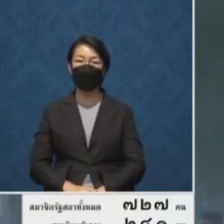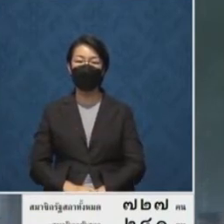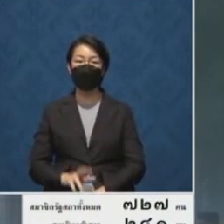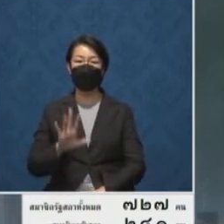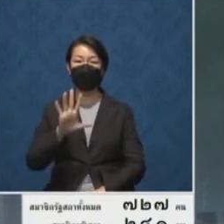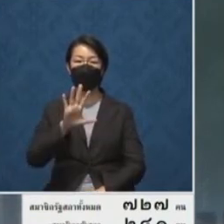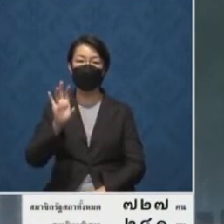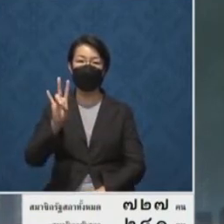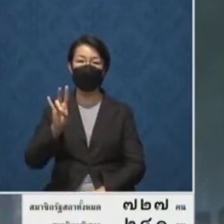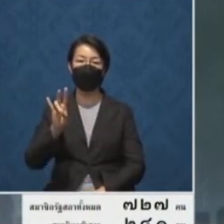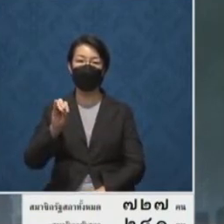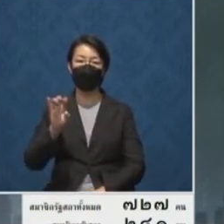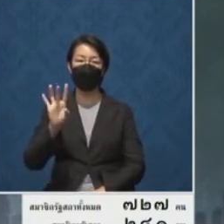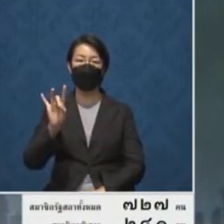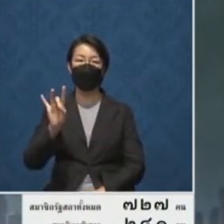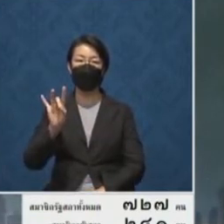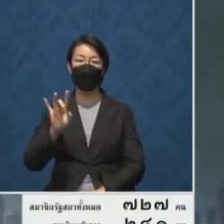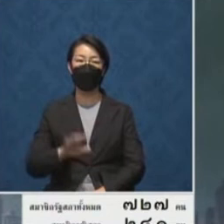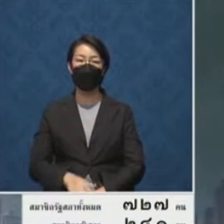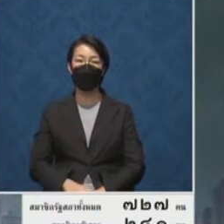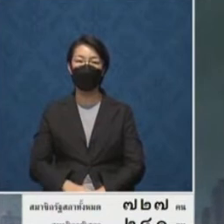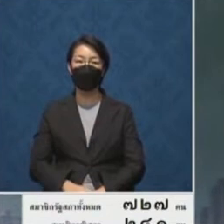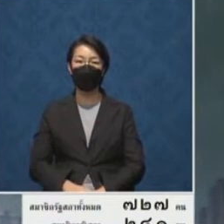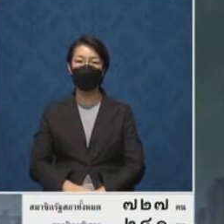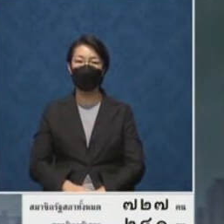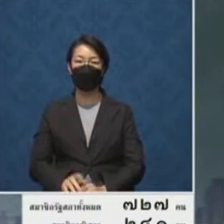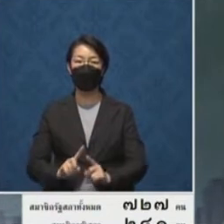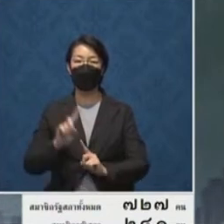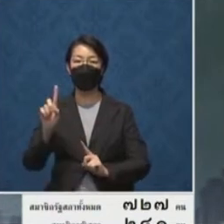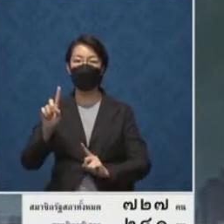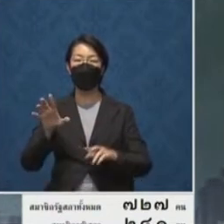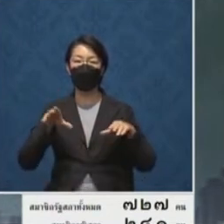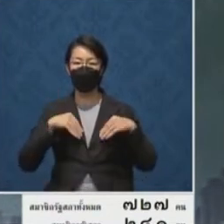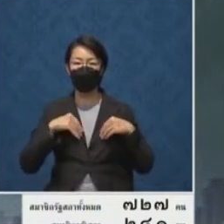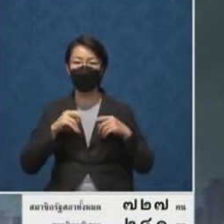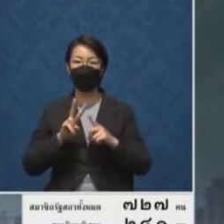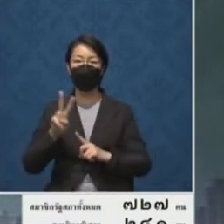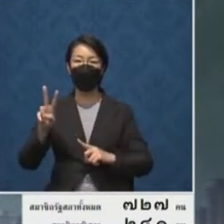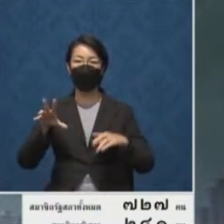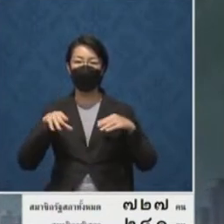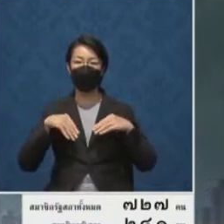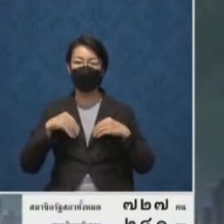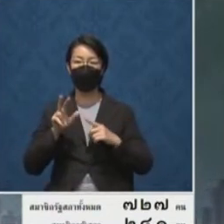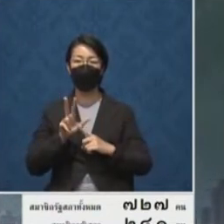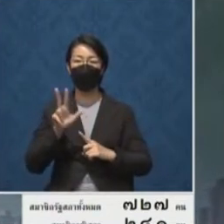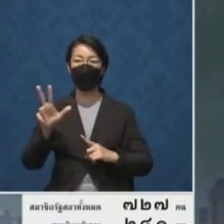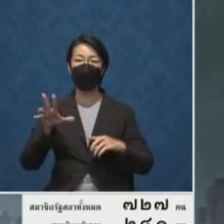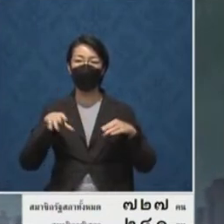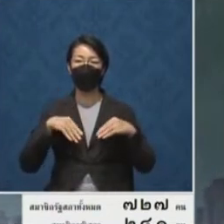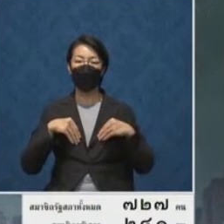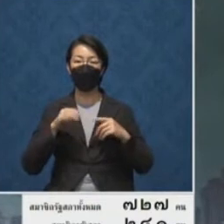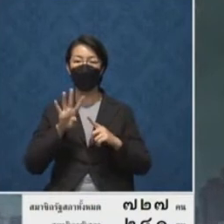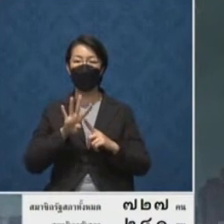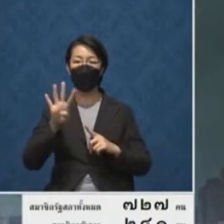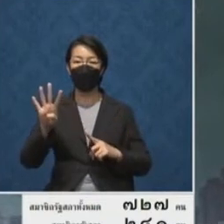การ 578นายสลาวุธอ่อนละไม 1รับหลักการ2รับหลัก